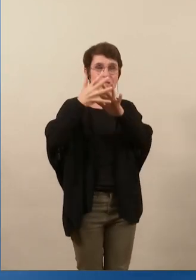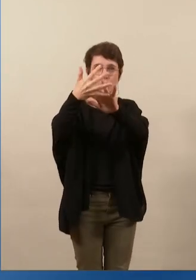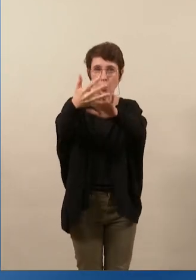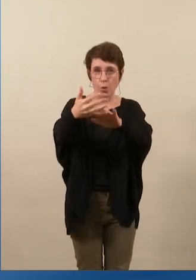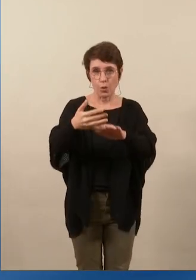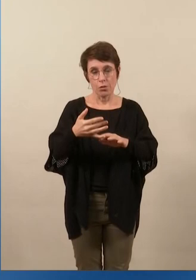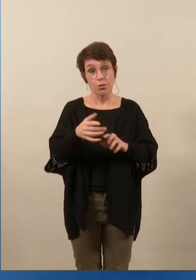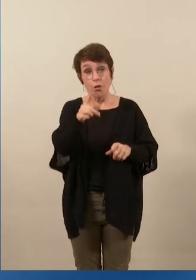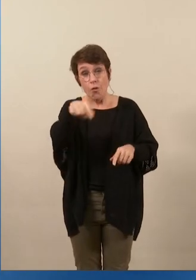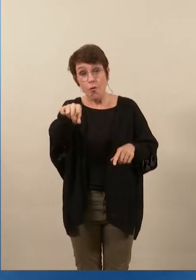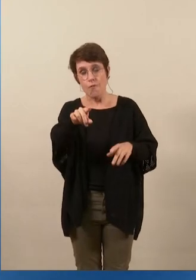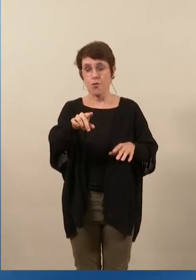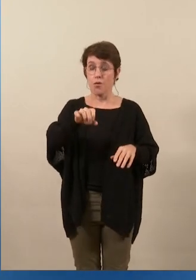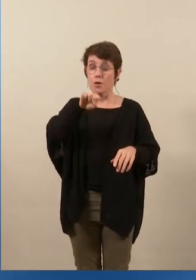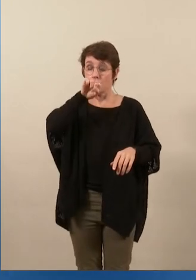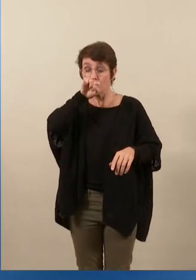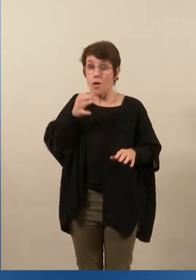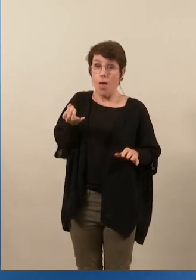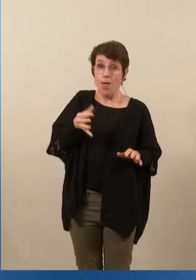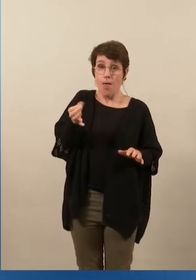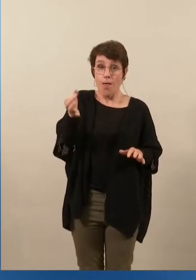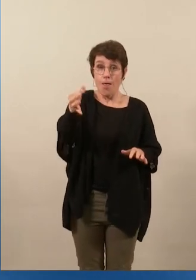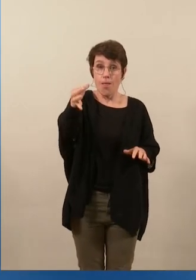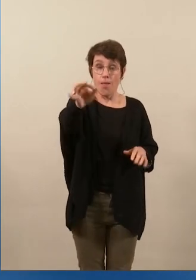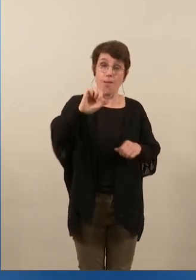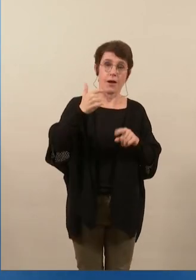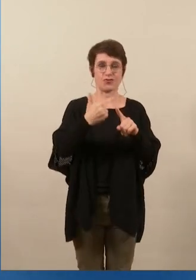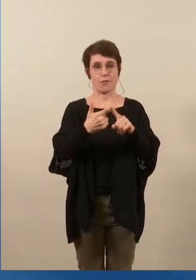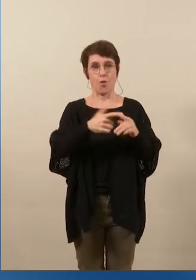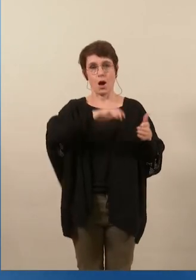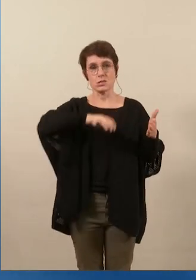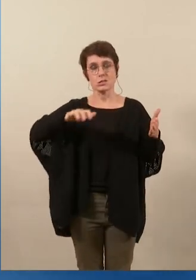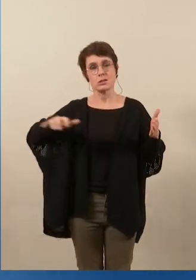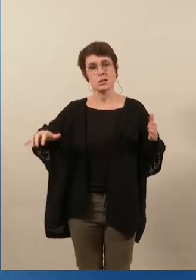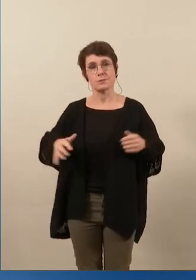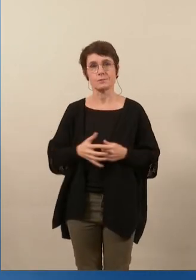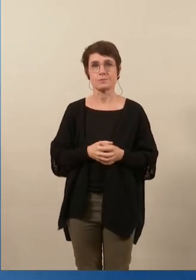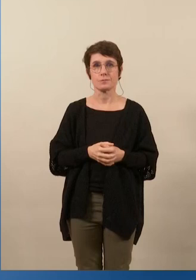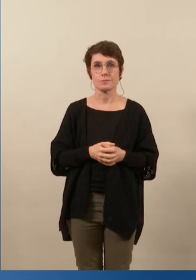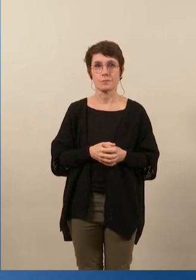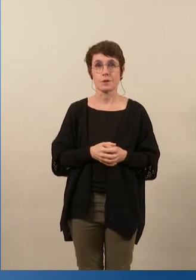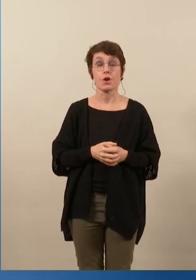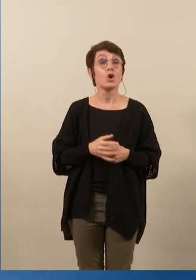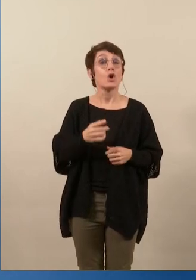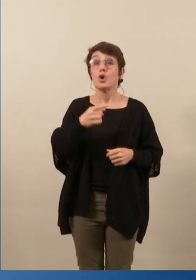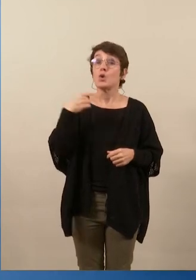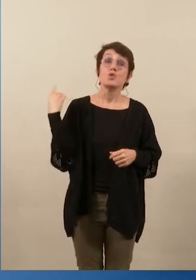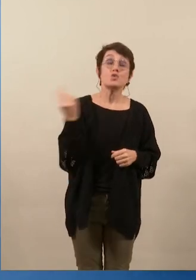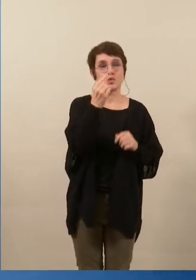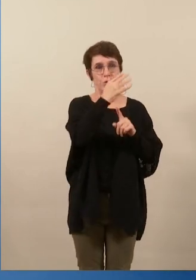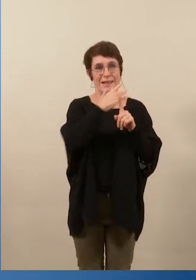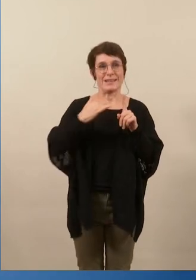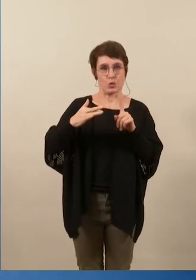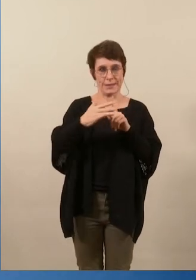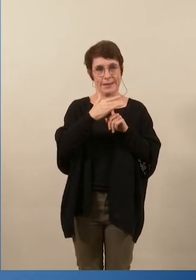que vous avez la fâcheuse manie de rabâer à chacune de vos communications toutes les sociétés ont